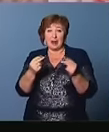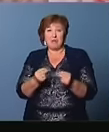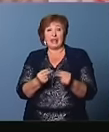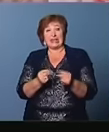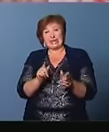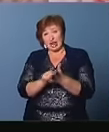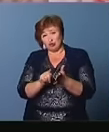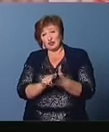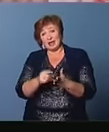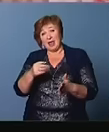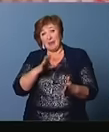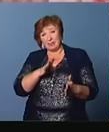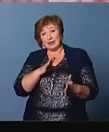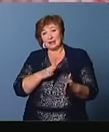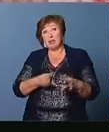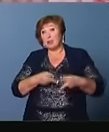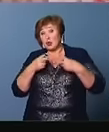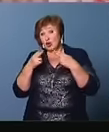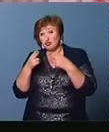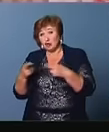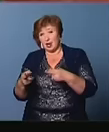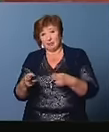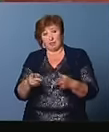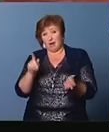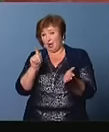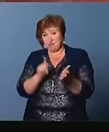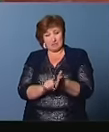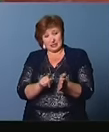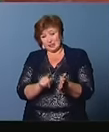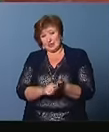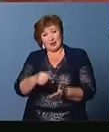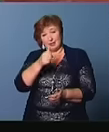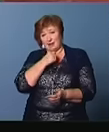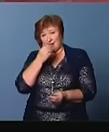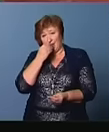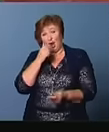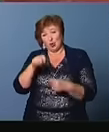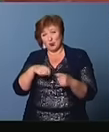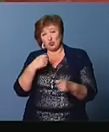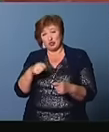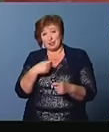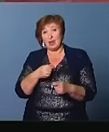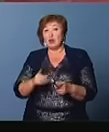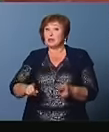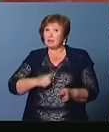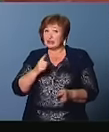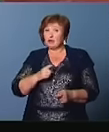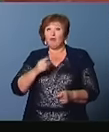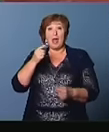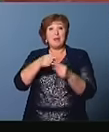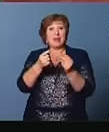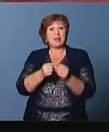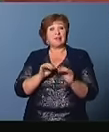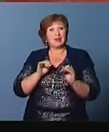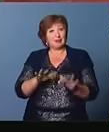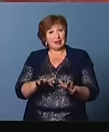как-то тоже, когда мимо проезжаю, всегда заезжаю. А в Игринском районе очень много мастеров пельменных дел. Поэтому